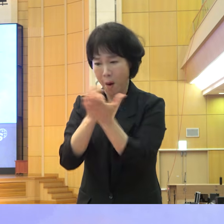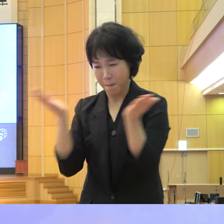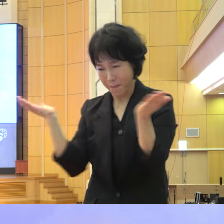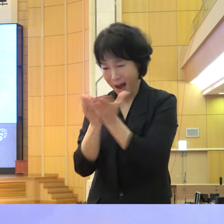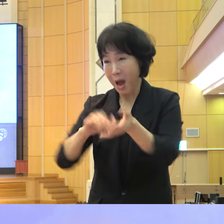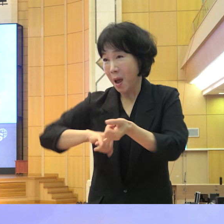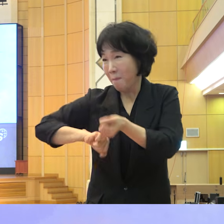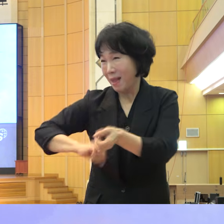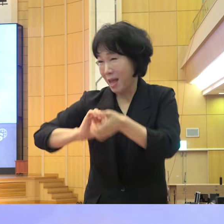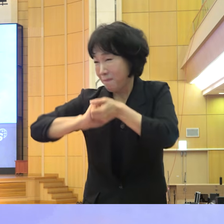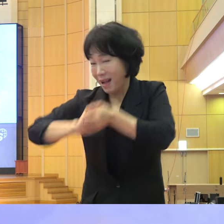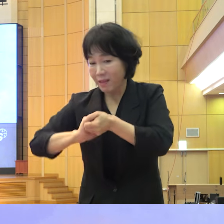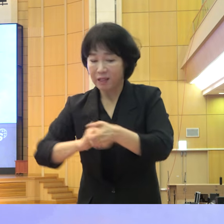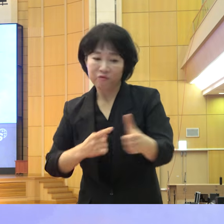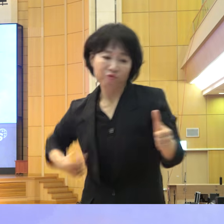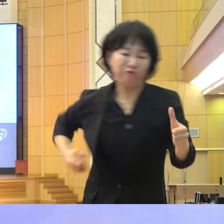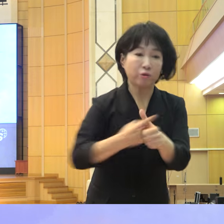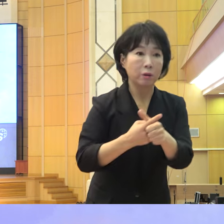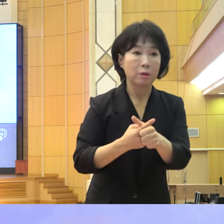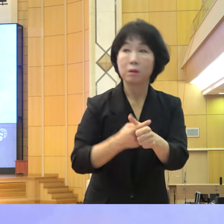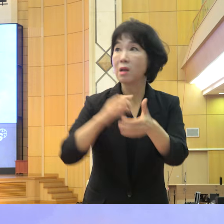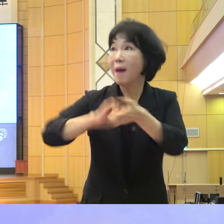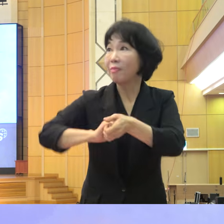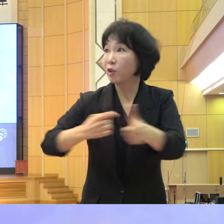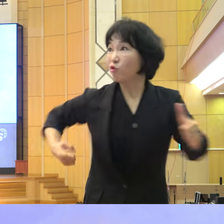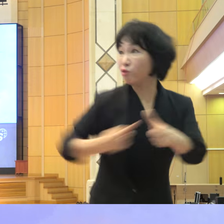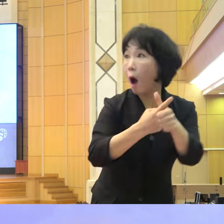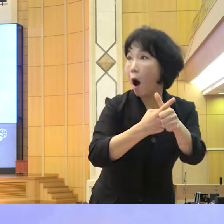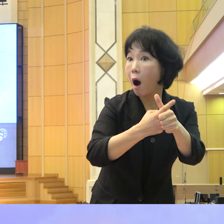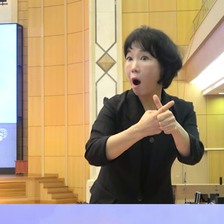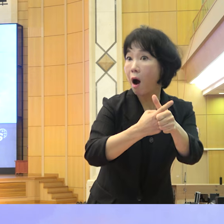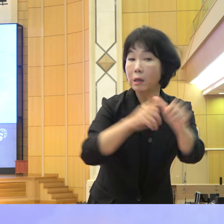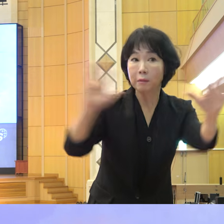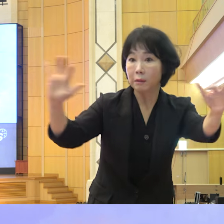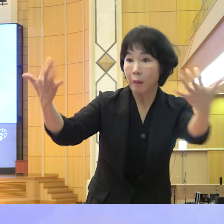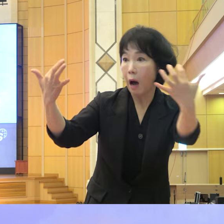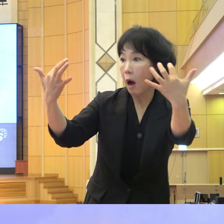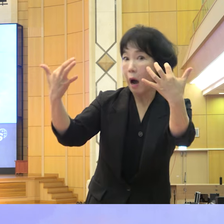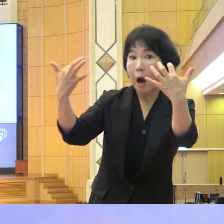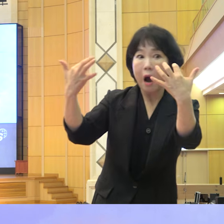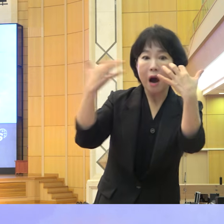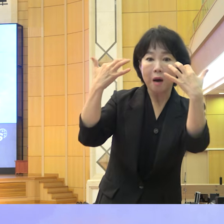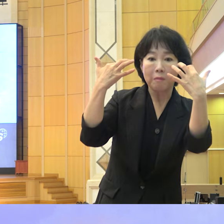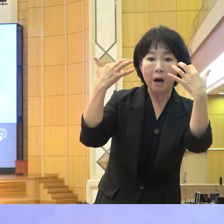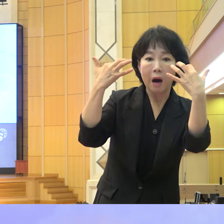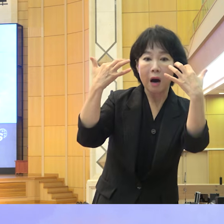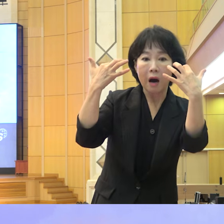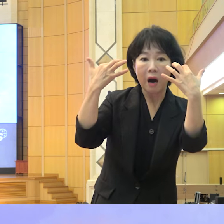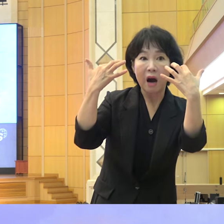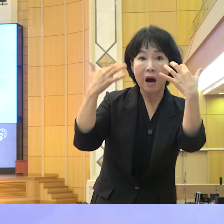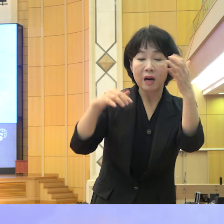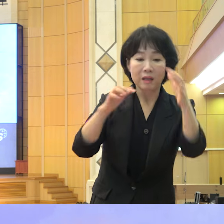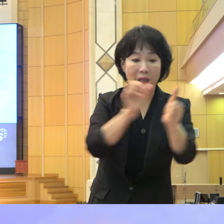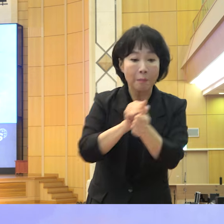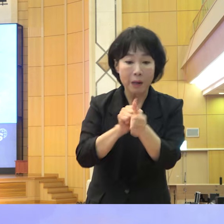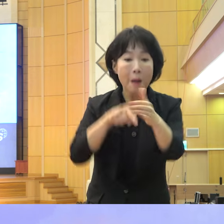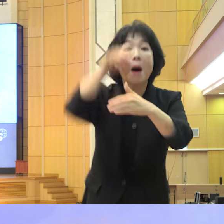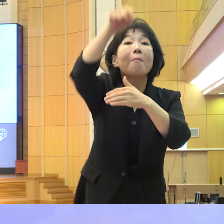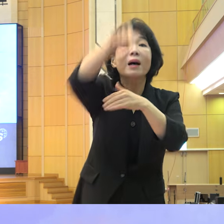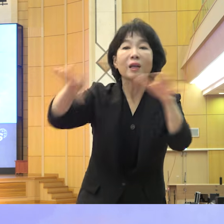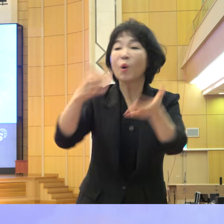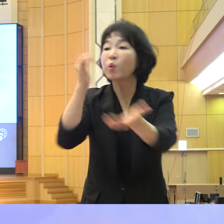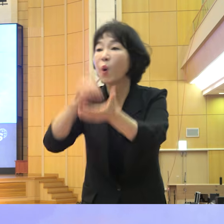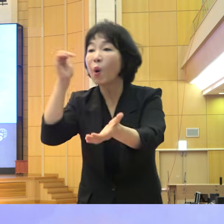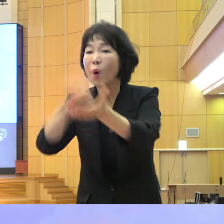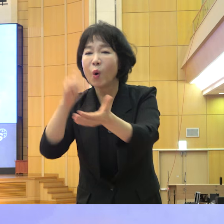있는 대로 반드시 죽일지니 온 회중이 진영 밖에서 돌로